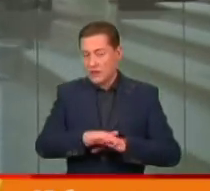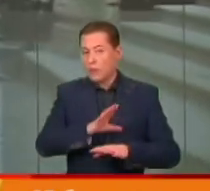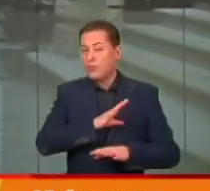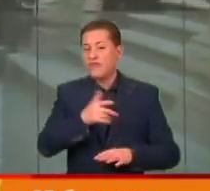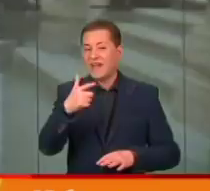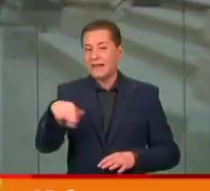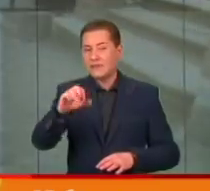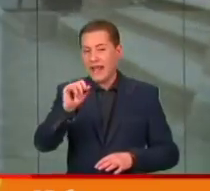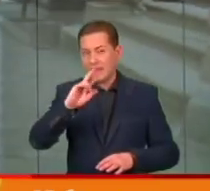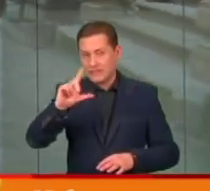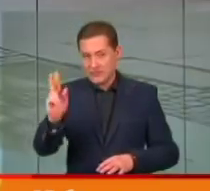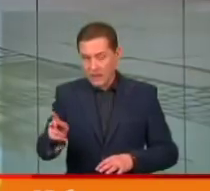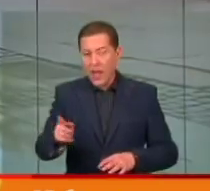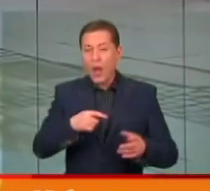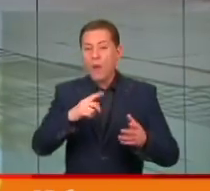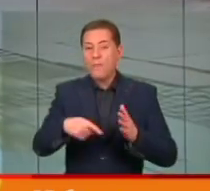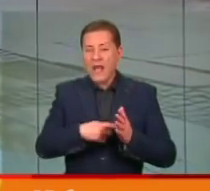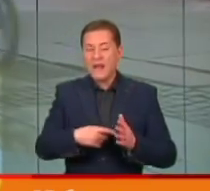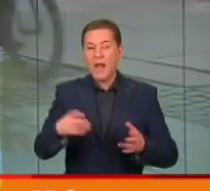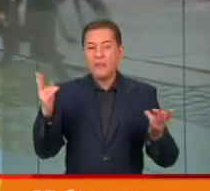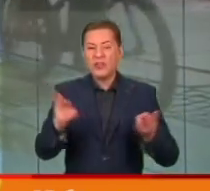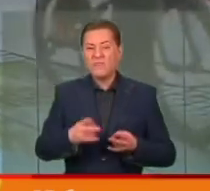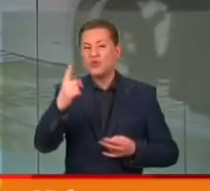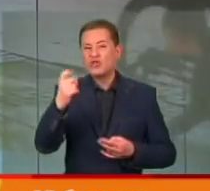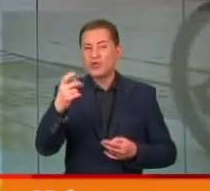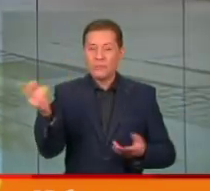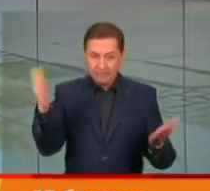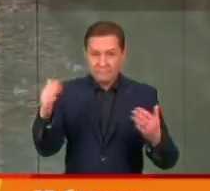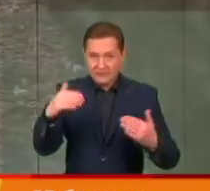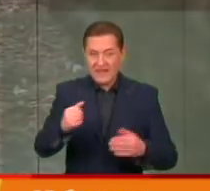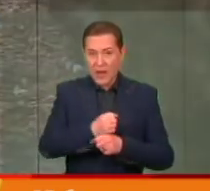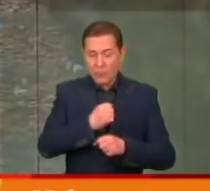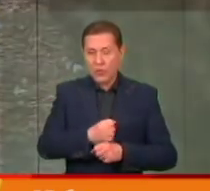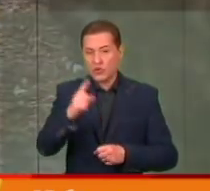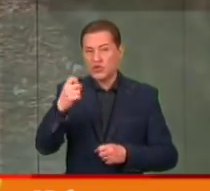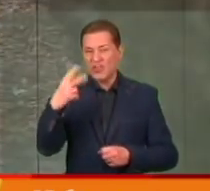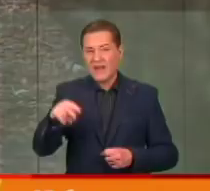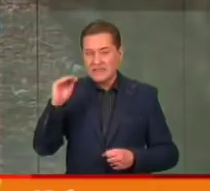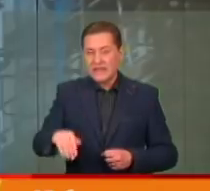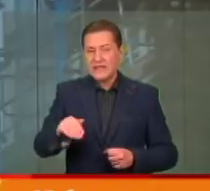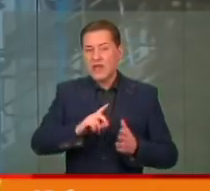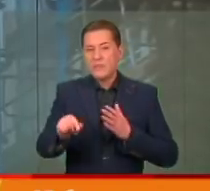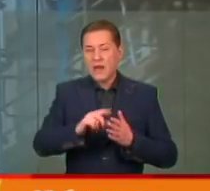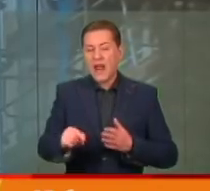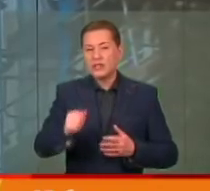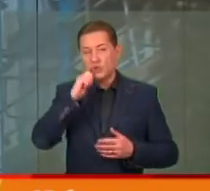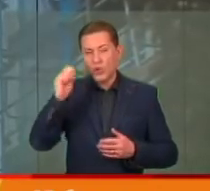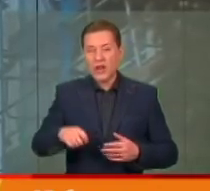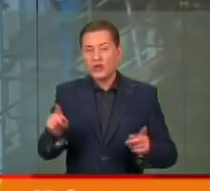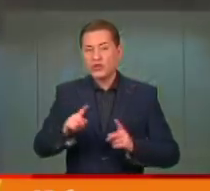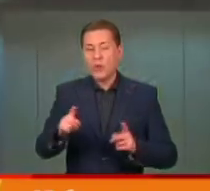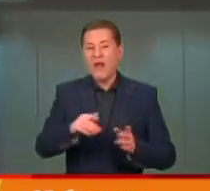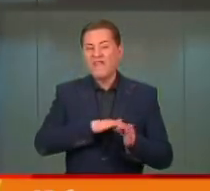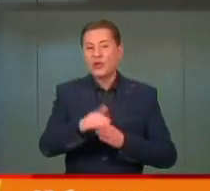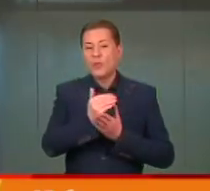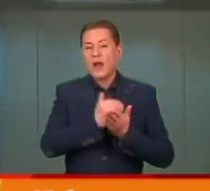де мерія міста потребує 120 тисяч мігрантів, бажано з України, аби виконати програму розвитку міста.